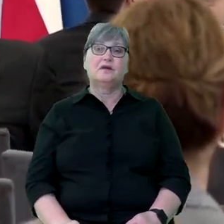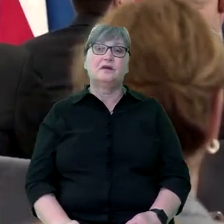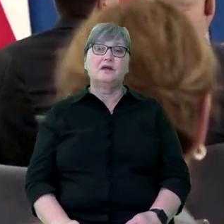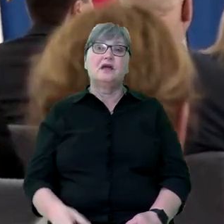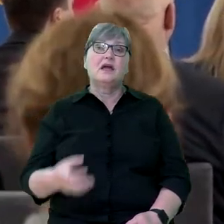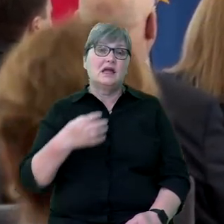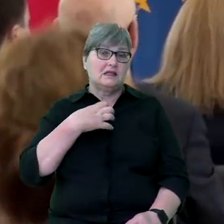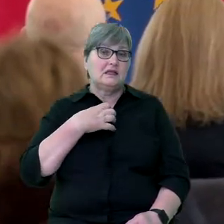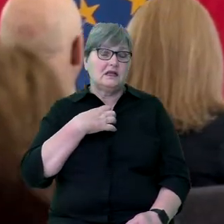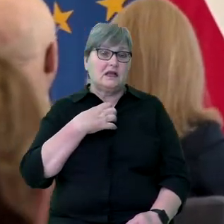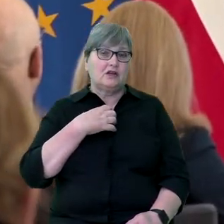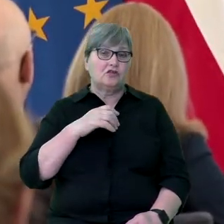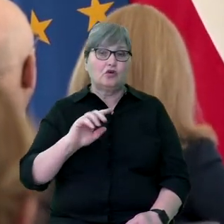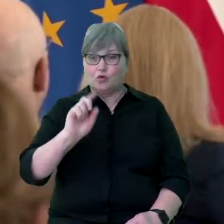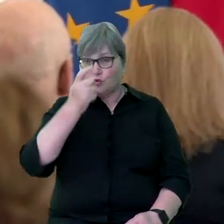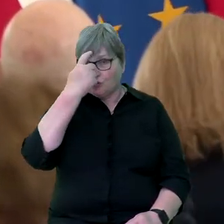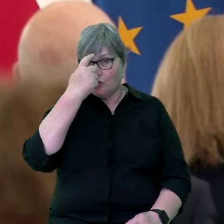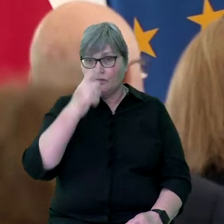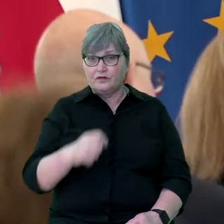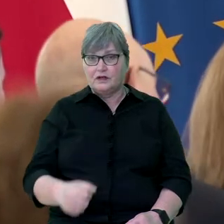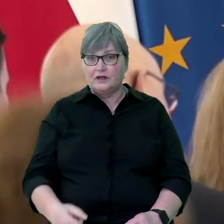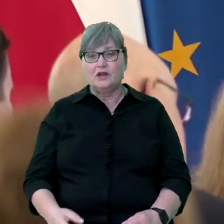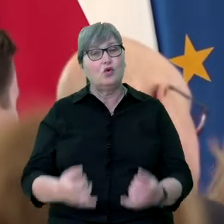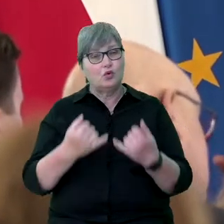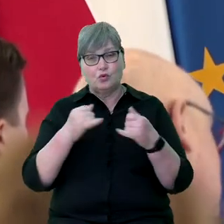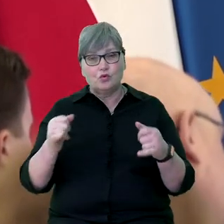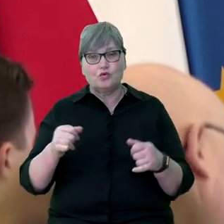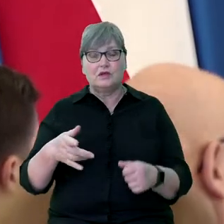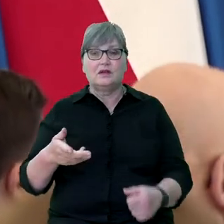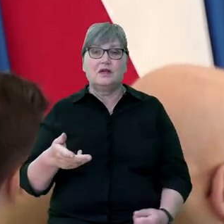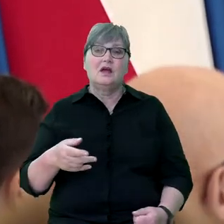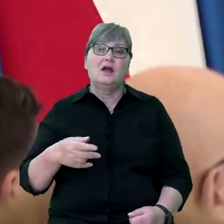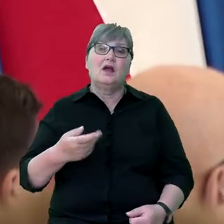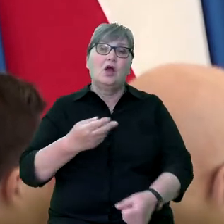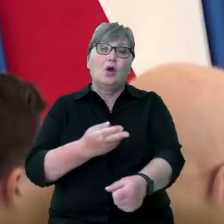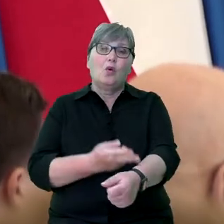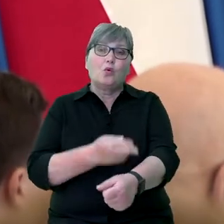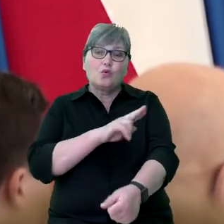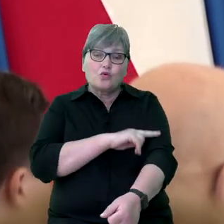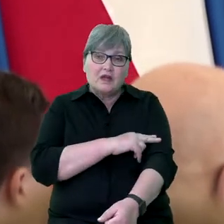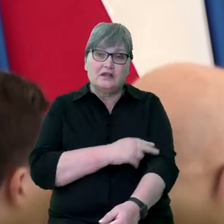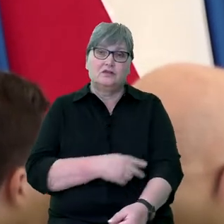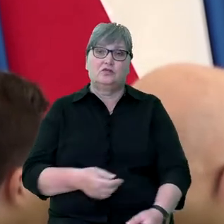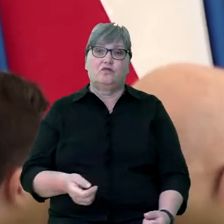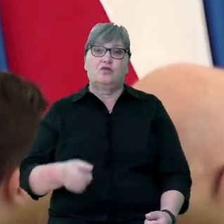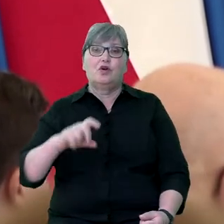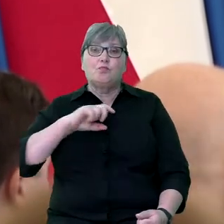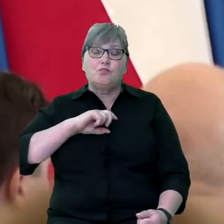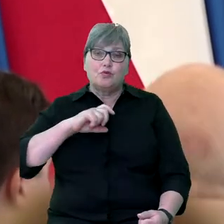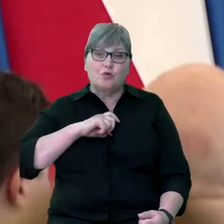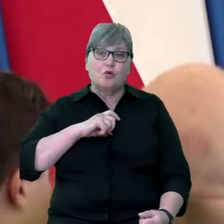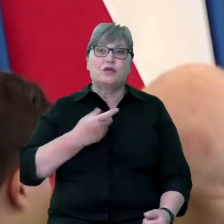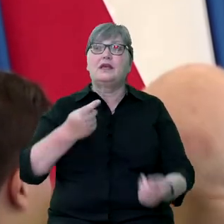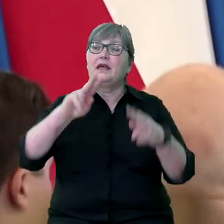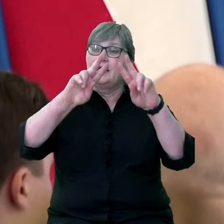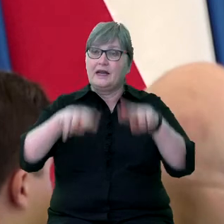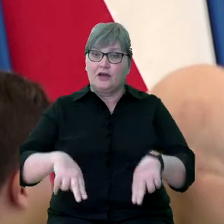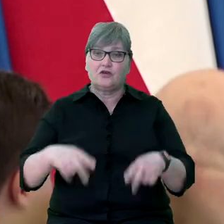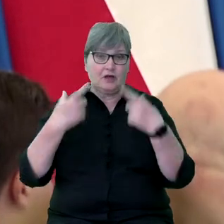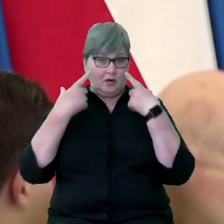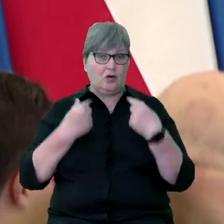Dyrektorów generalnych ministerstw, urzędów centralnych i urzędów wojewódzkich oraz osoby ich zastępujące i pozostałych